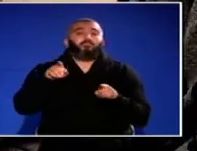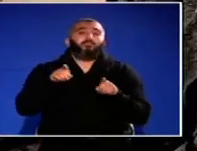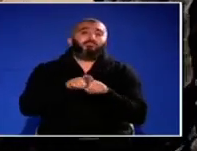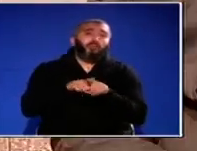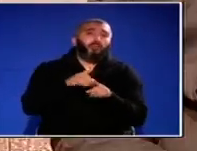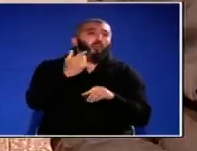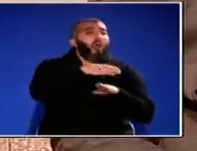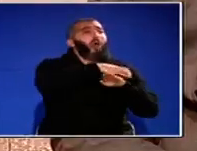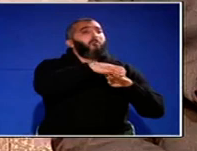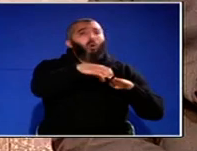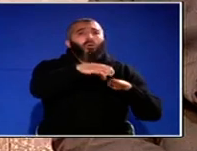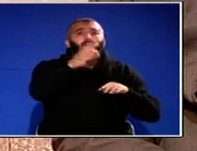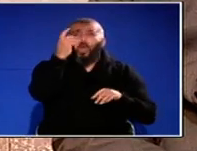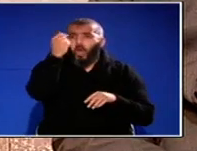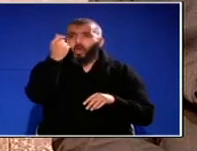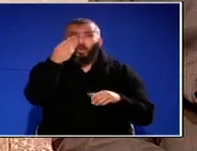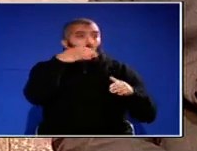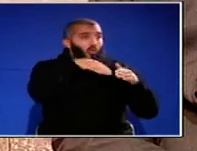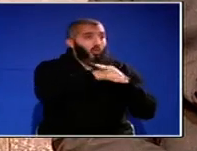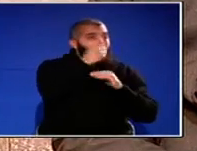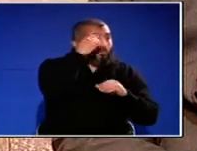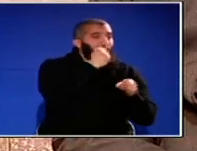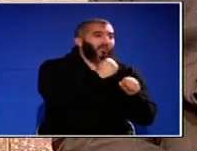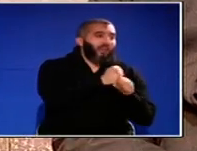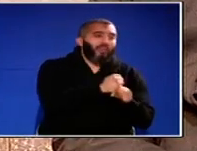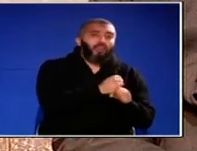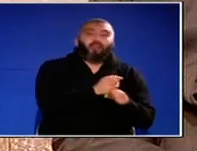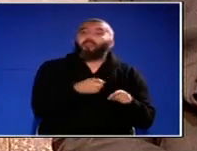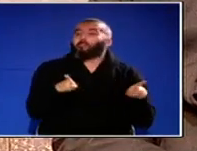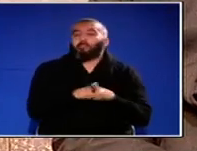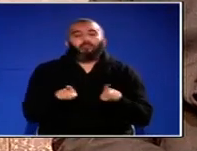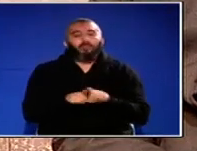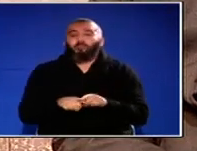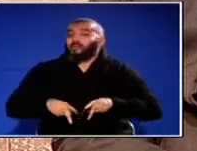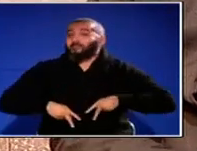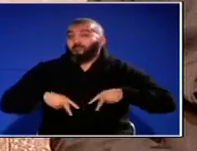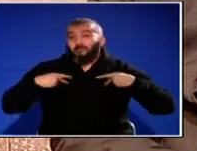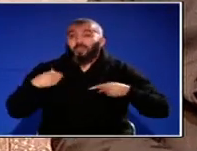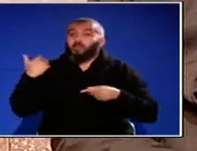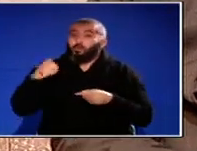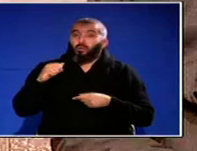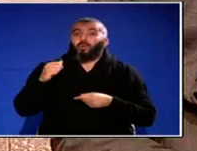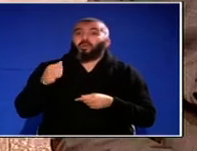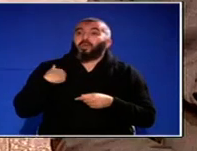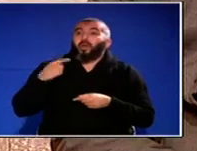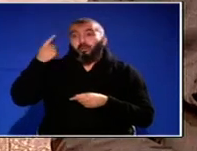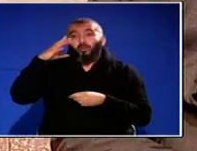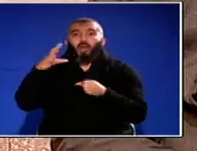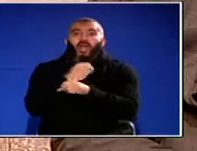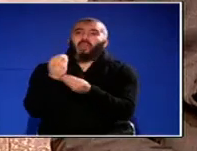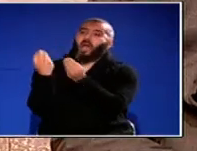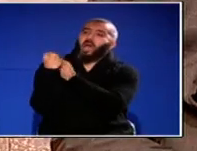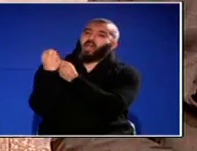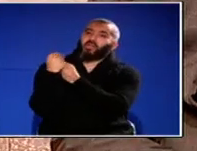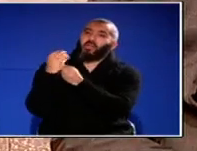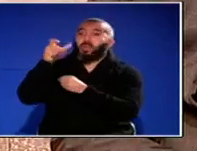أيضا نقول لأنفسنا ونقول لغيرنا فهناك استثمار الأمثل وهو استثمار الآخرة. فما أحوجنا في